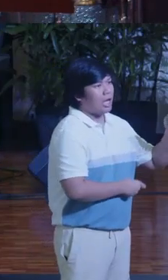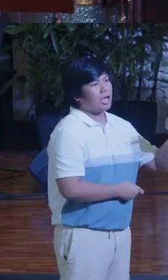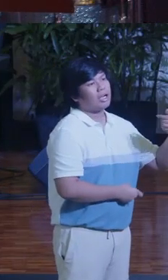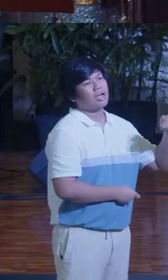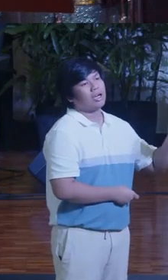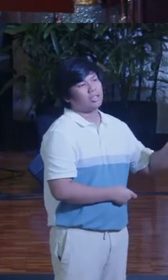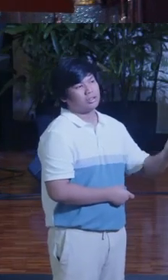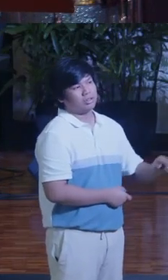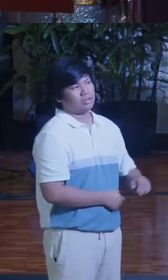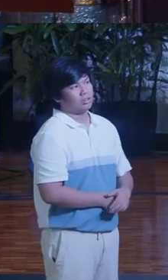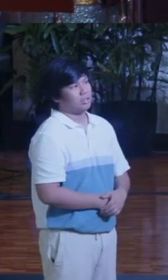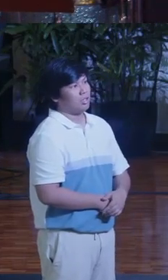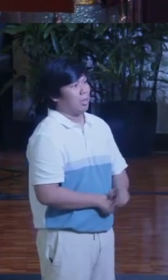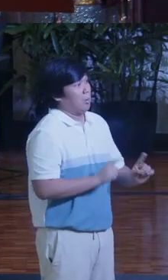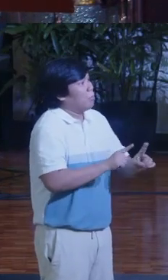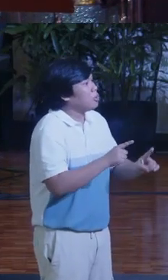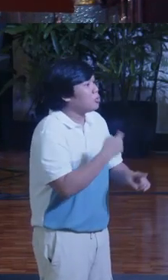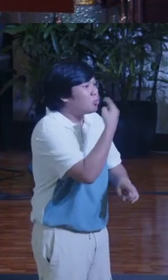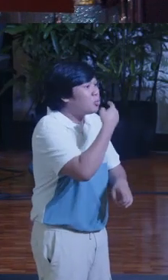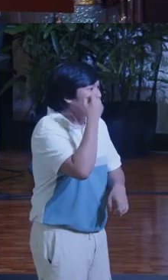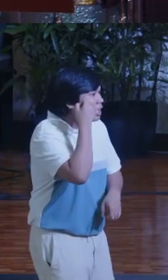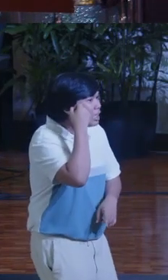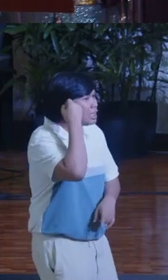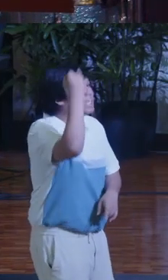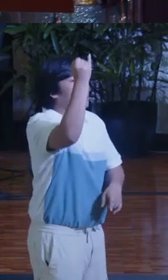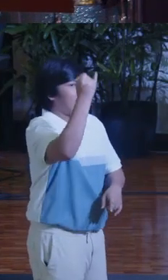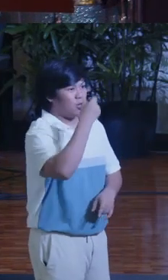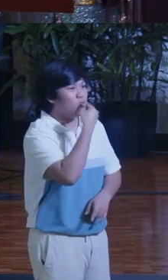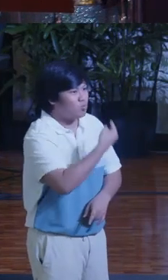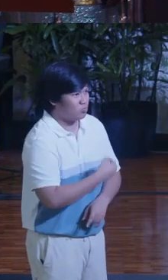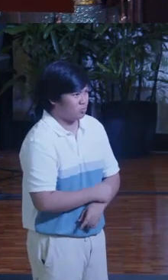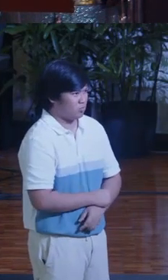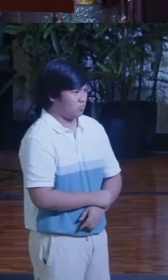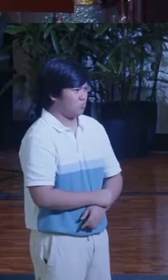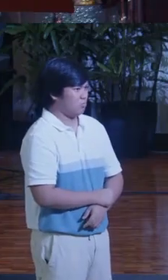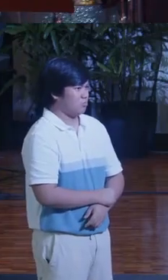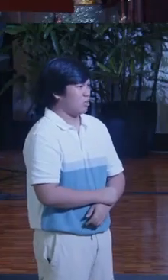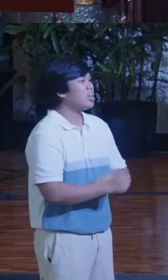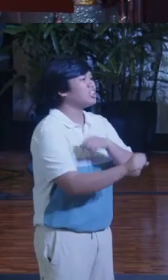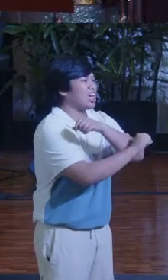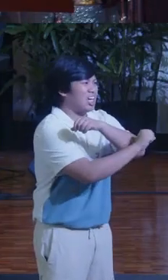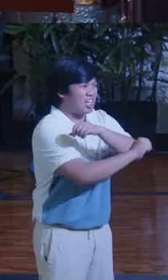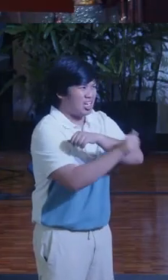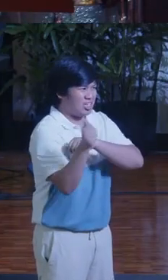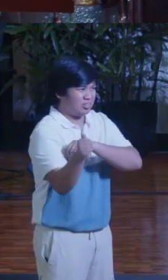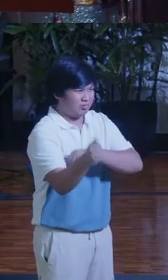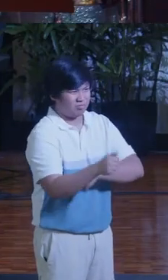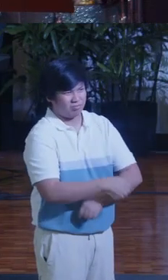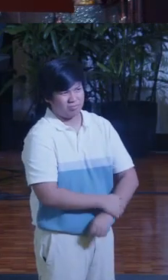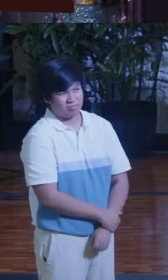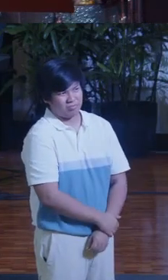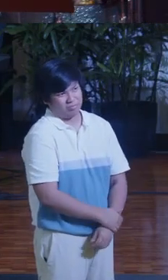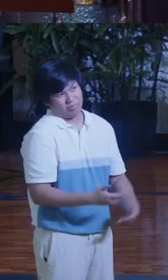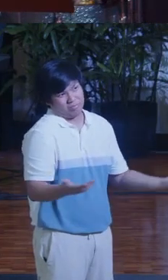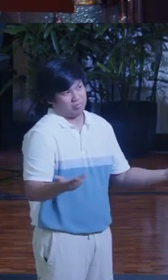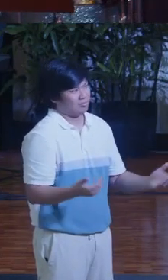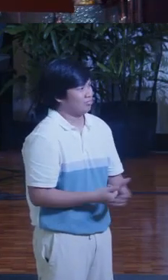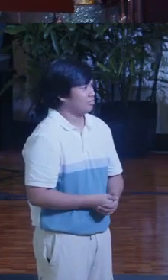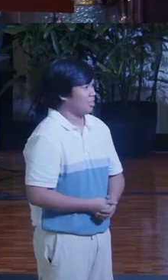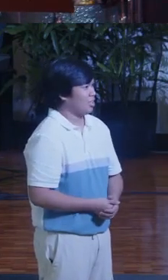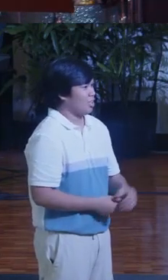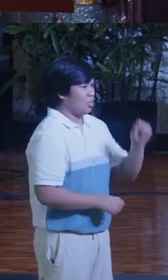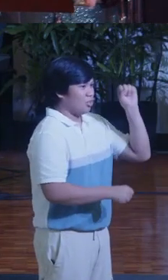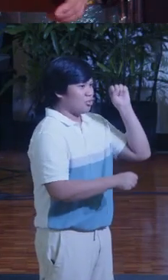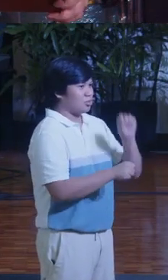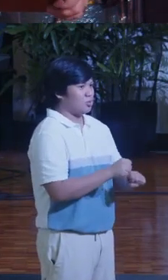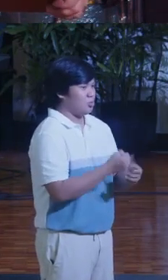kwento, natagpuan siya ng Panginoon, pinabalik siya kay Abraham. At ipinanganak